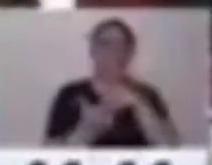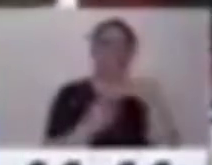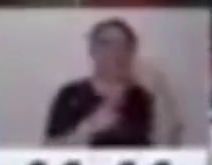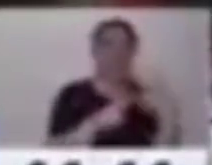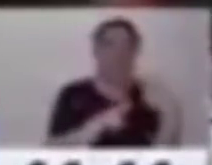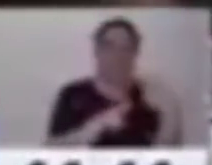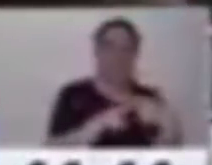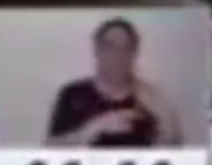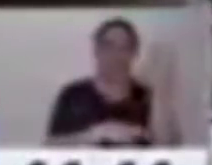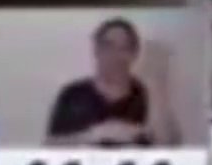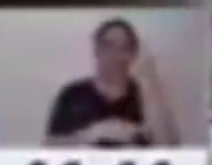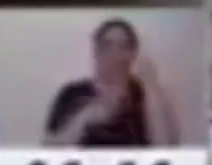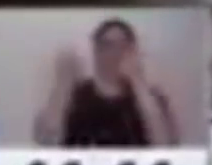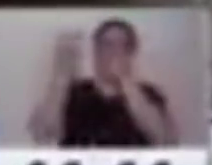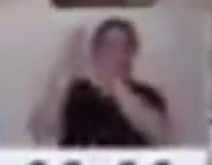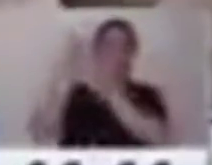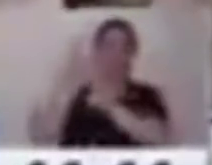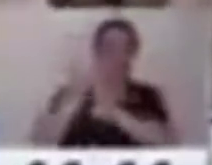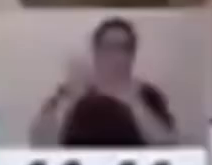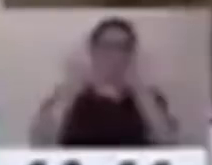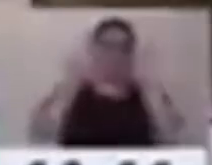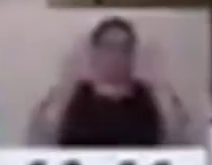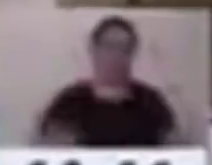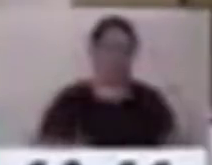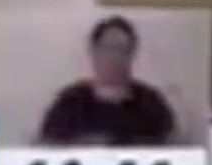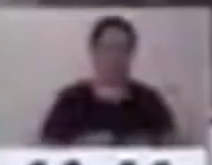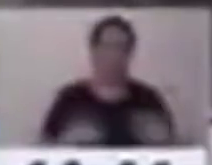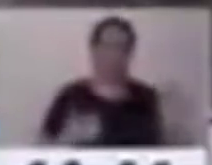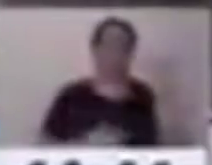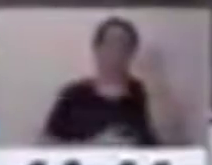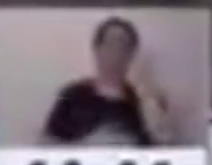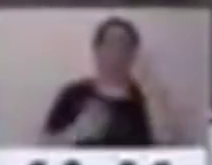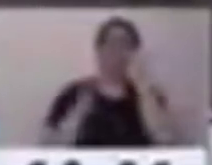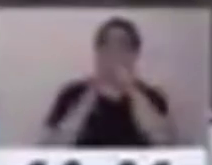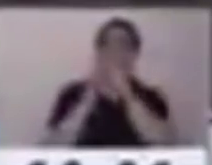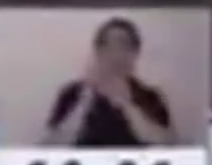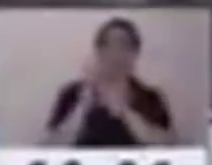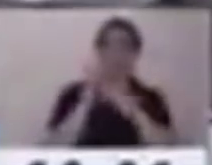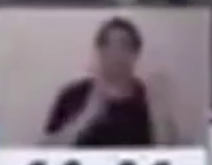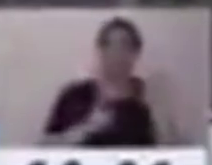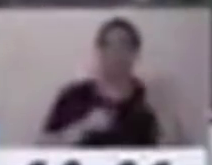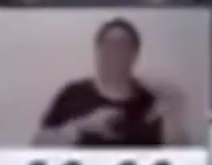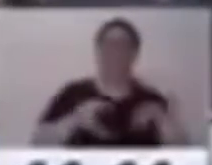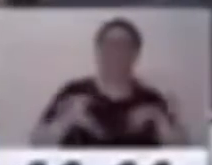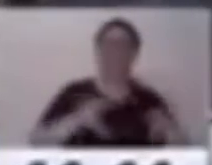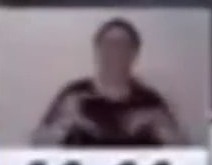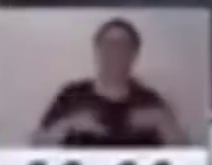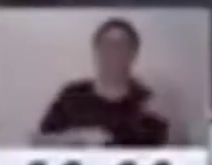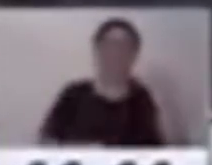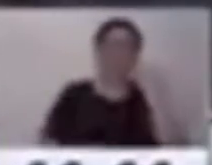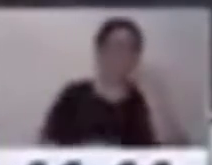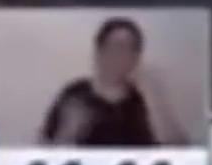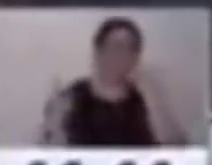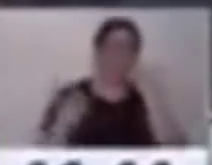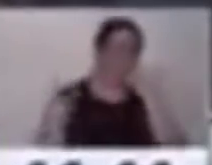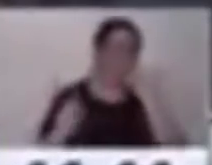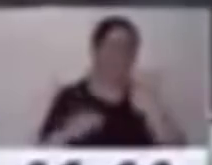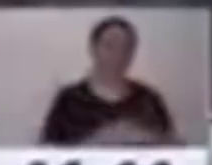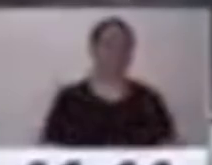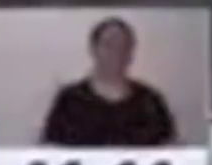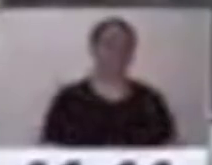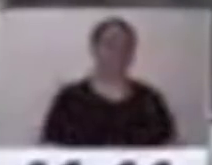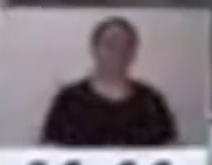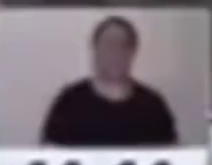areas. May mga lokal na pamahalaan din po nung kasalukuyang nagpo-proseso tayo ang